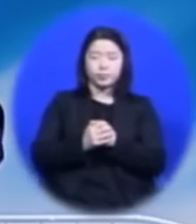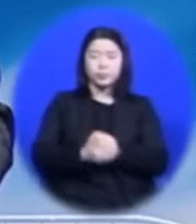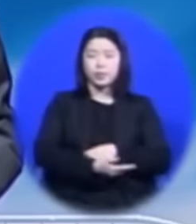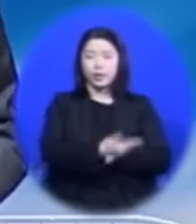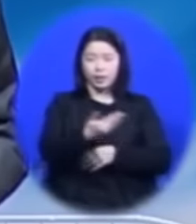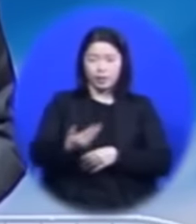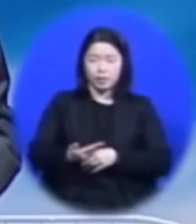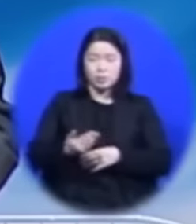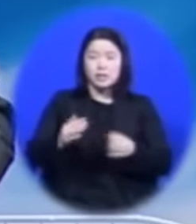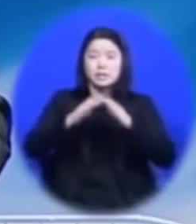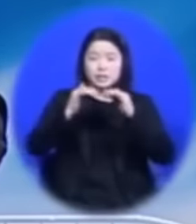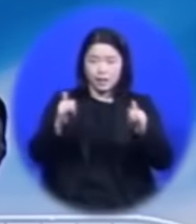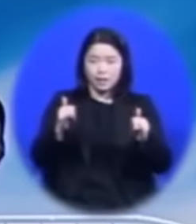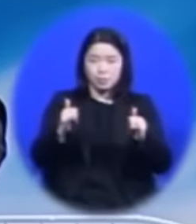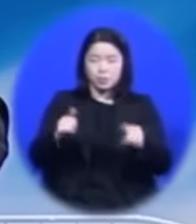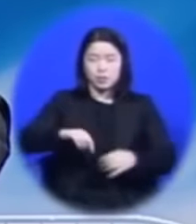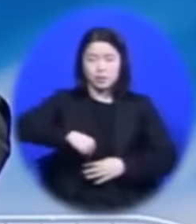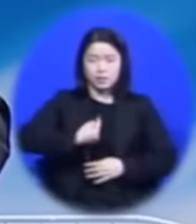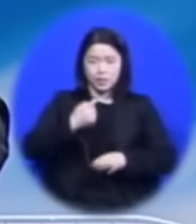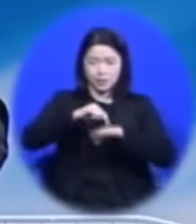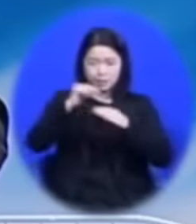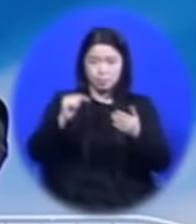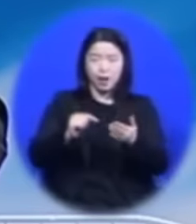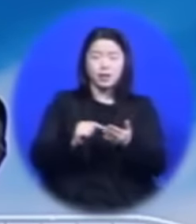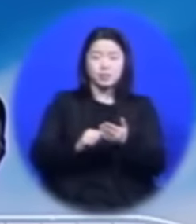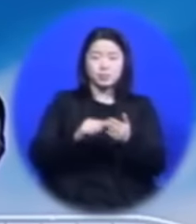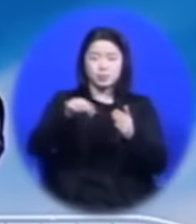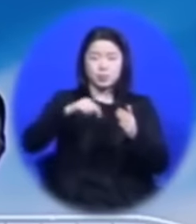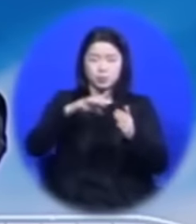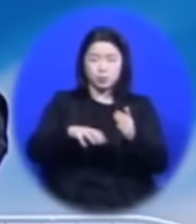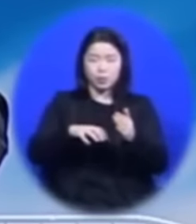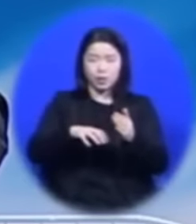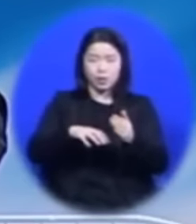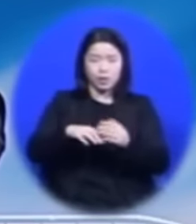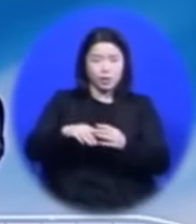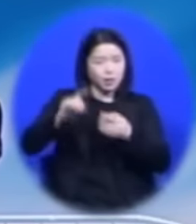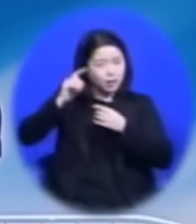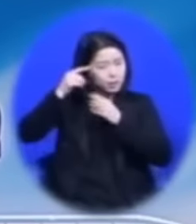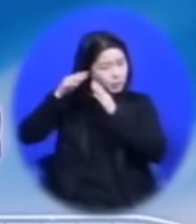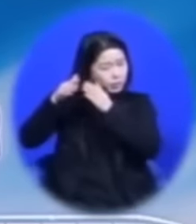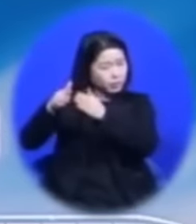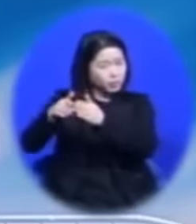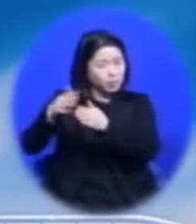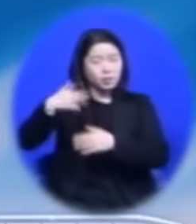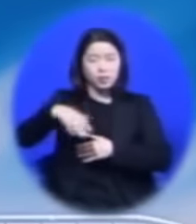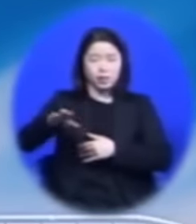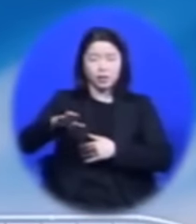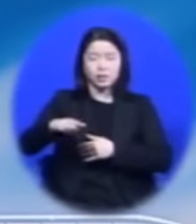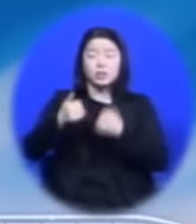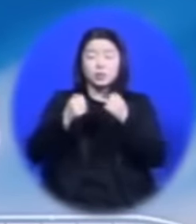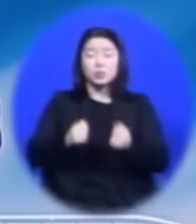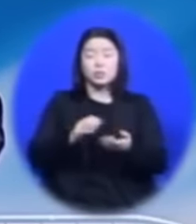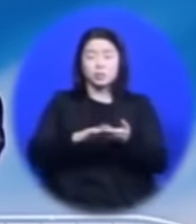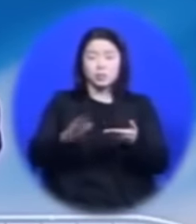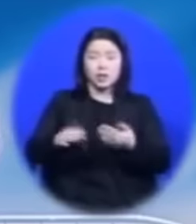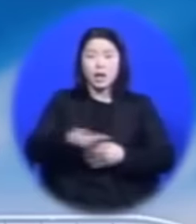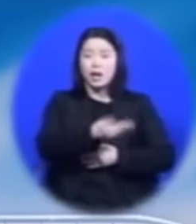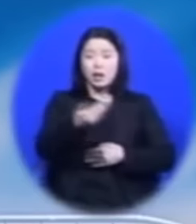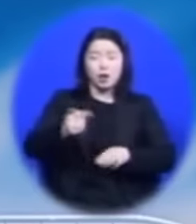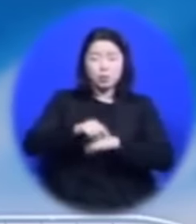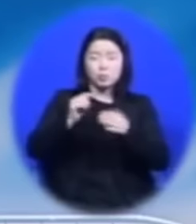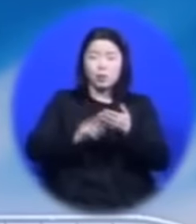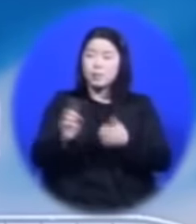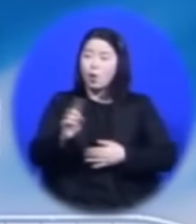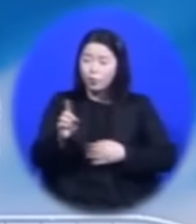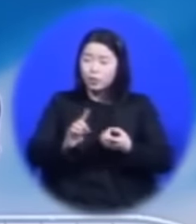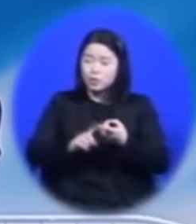여러분, 사람은 자기 마음에 끌려가는 존재입니다. 여러분의 마음이